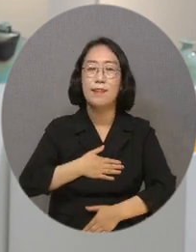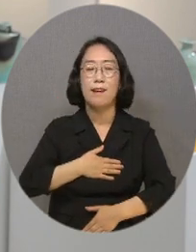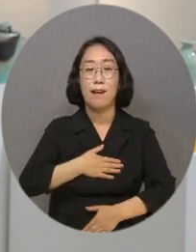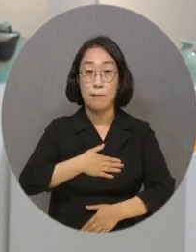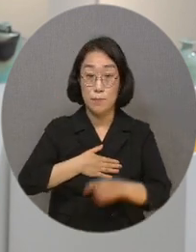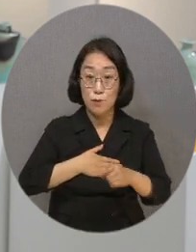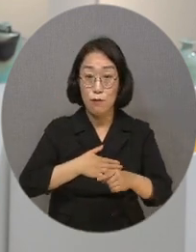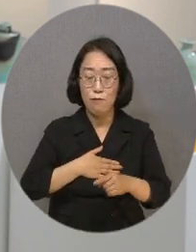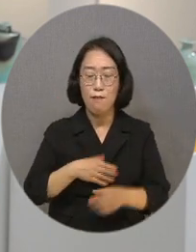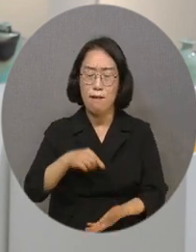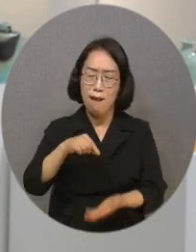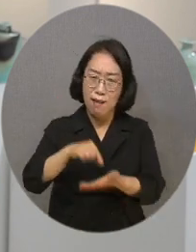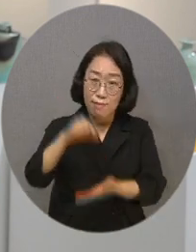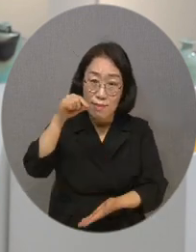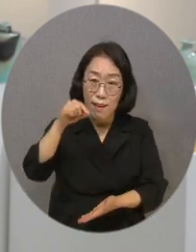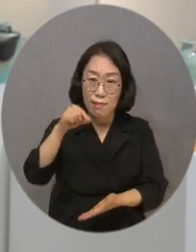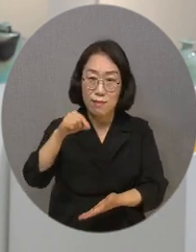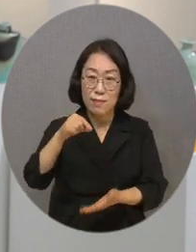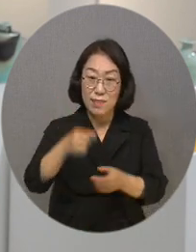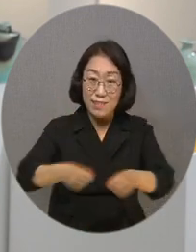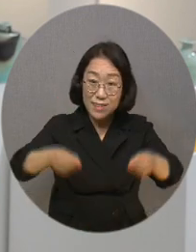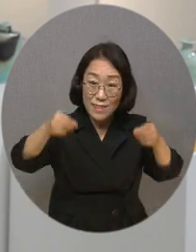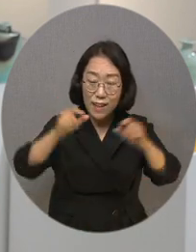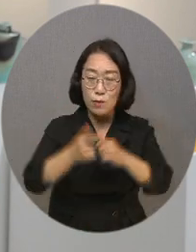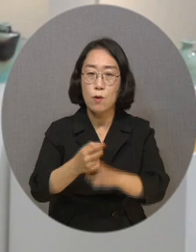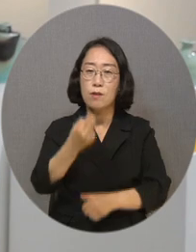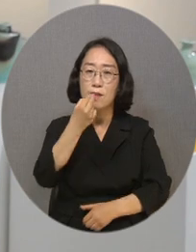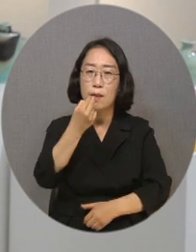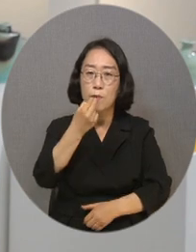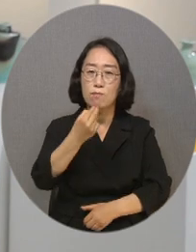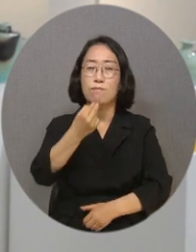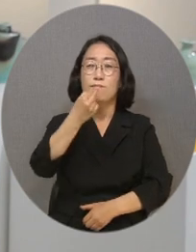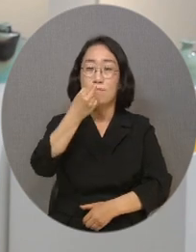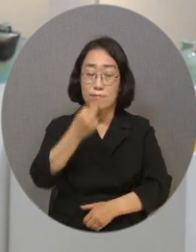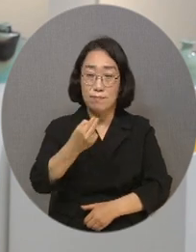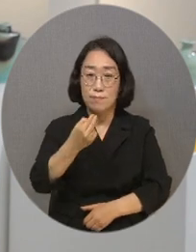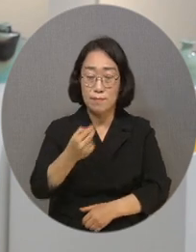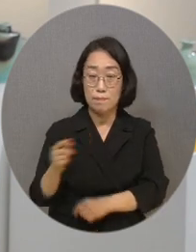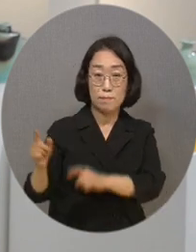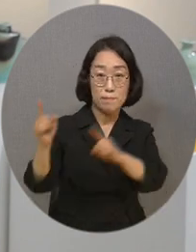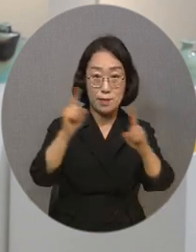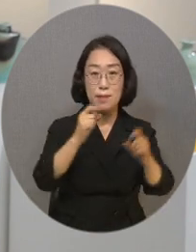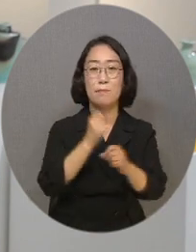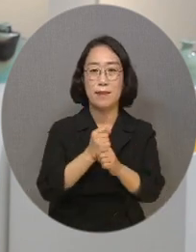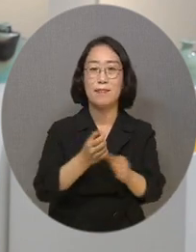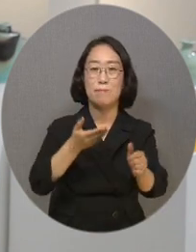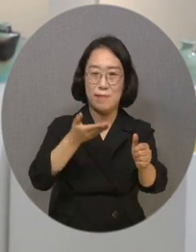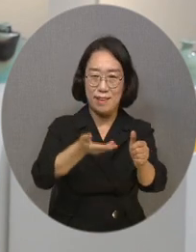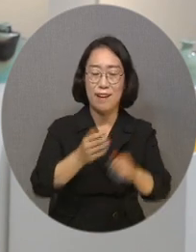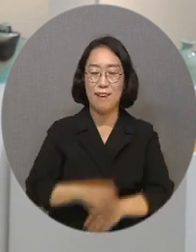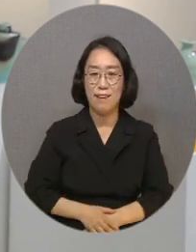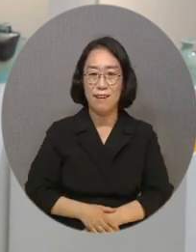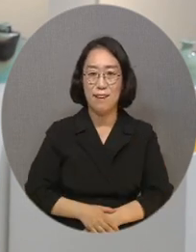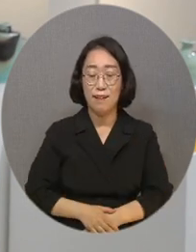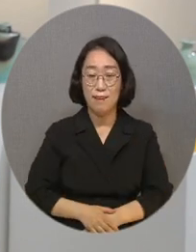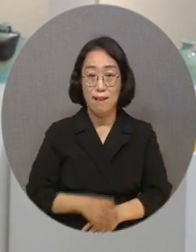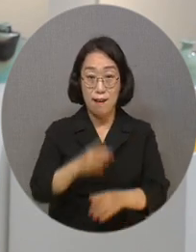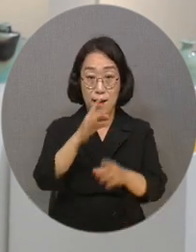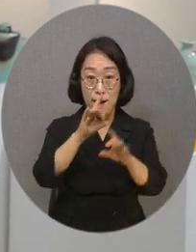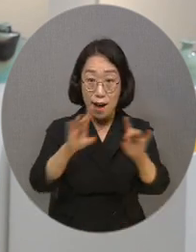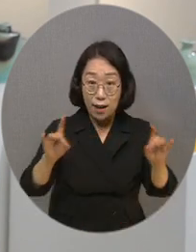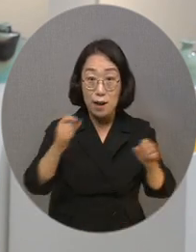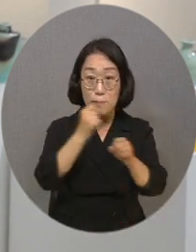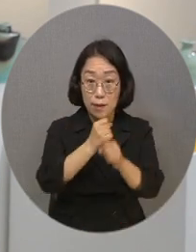단순한 도자기가 아닌 생명을 가진 소중한 존재로 탄생시킵니다. 그러기에 작가의 작품들은